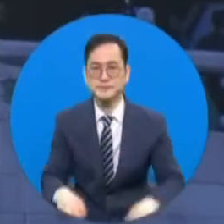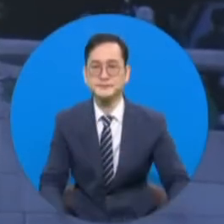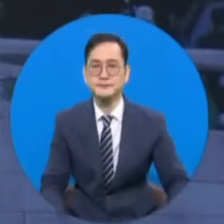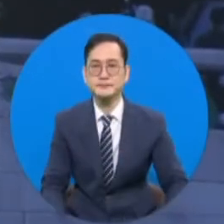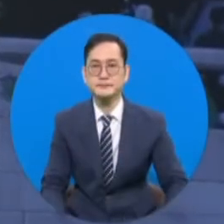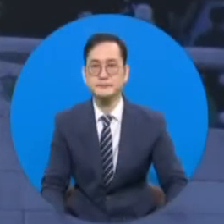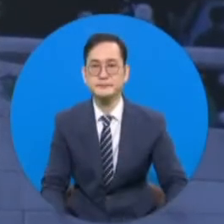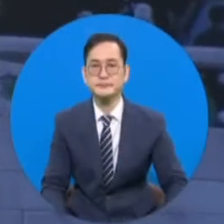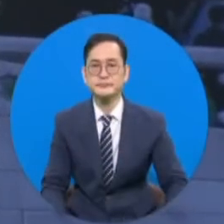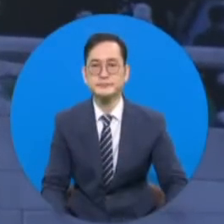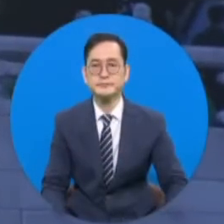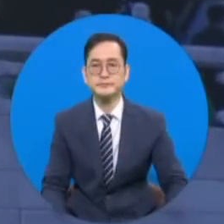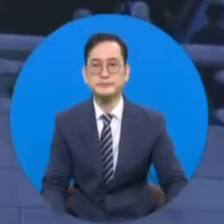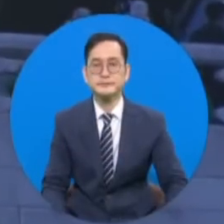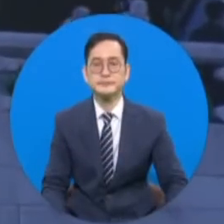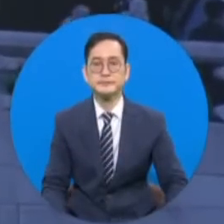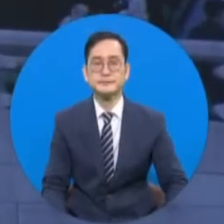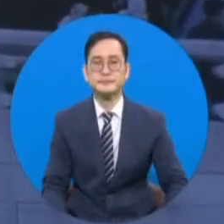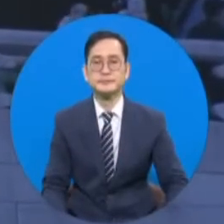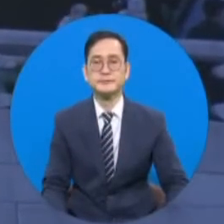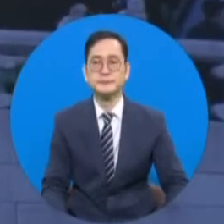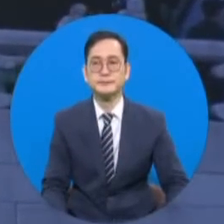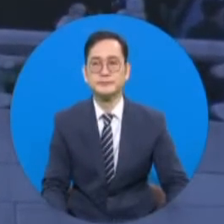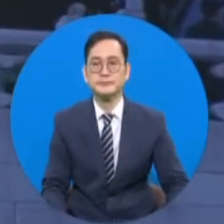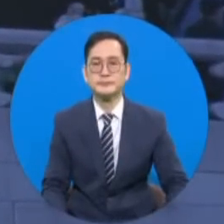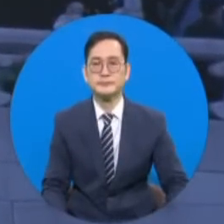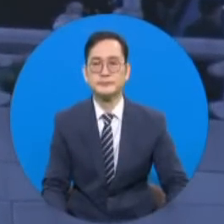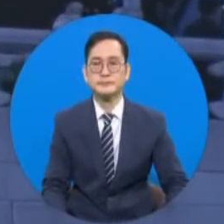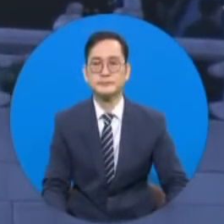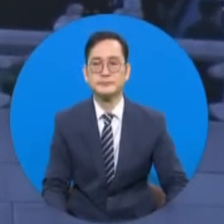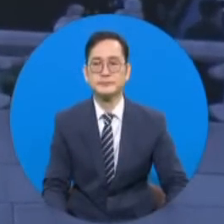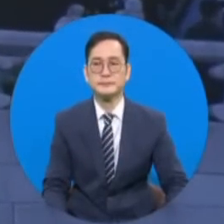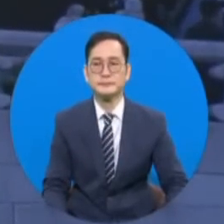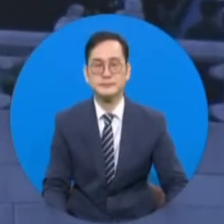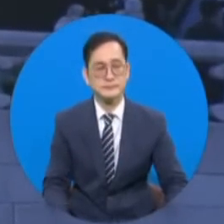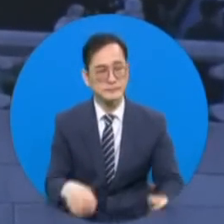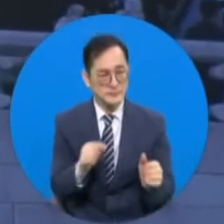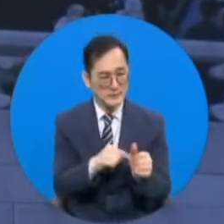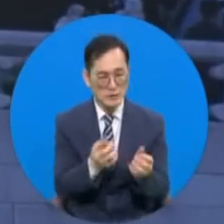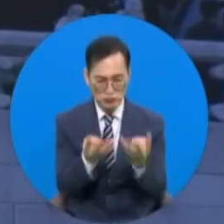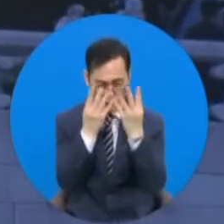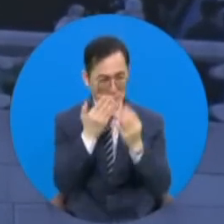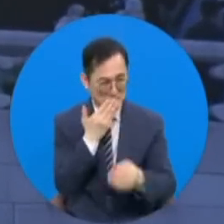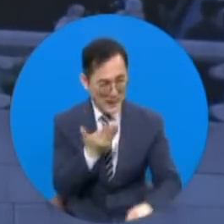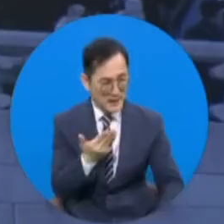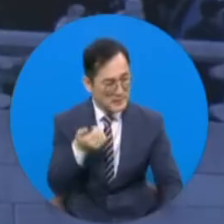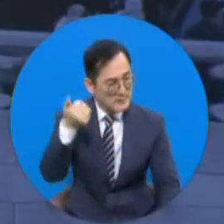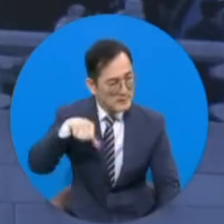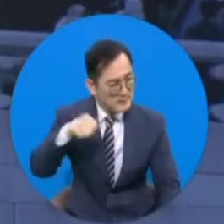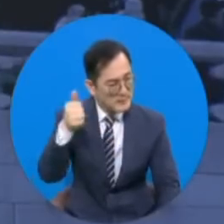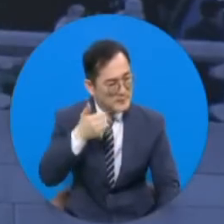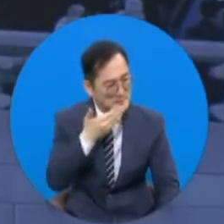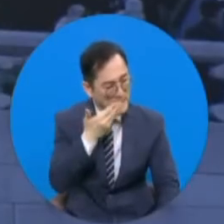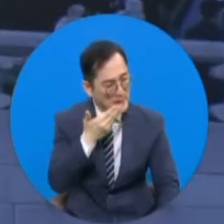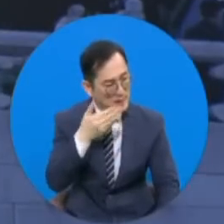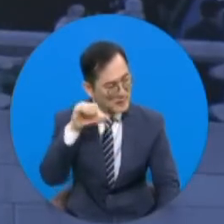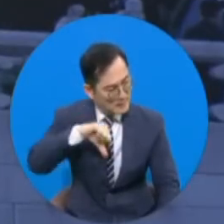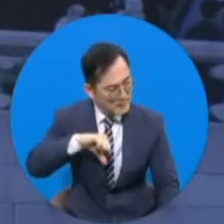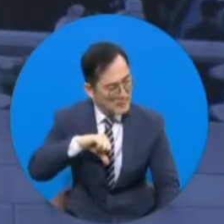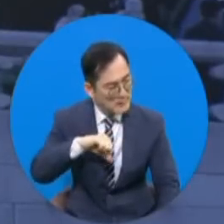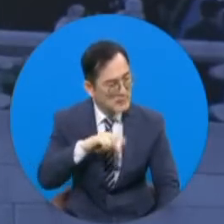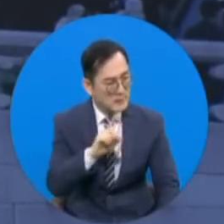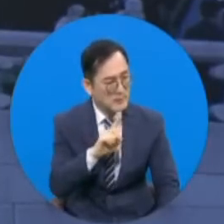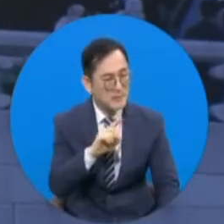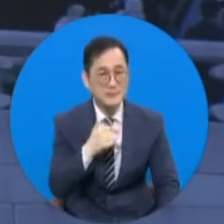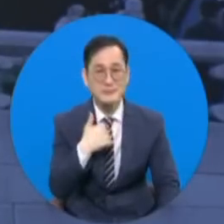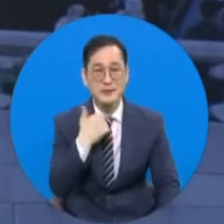김광삼 변호사님 당시 제가 물었어요 강내구씨가 구속될 가능성 그러니까 법원이 영장을 밟아야 할 가능성이